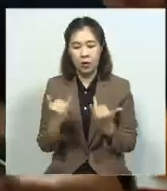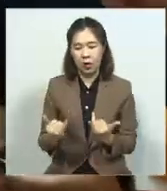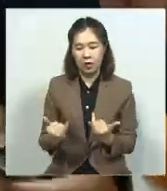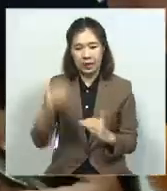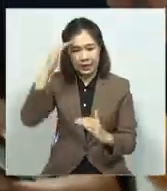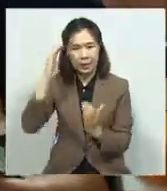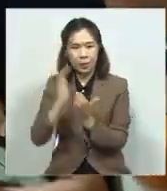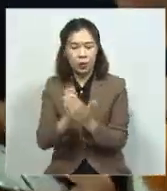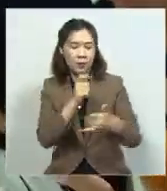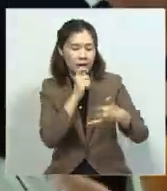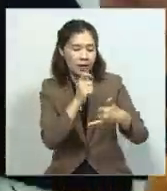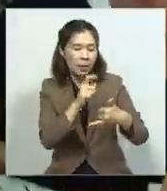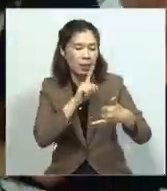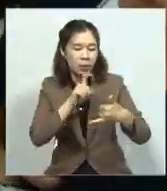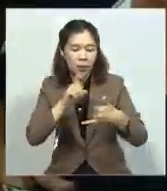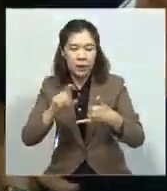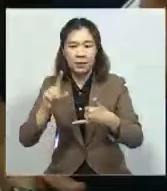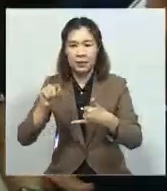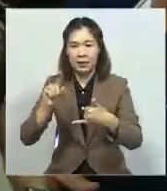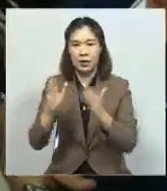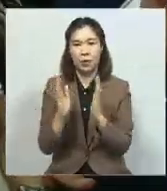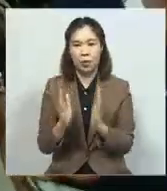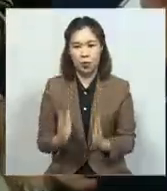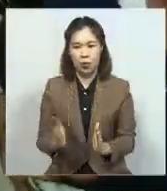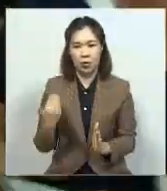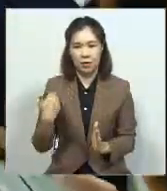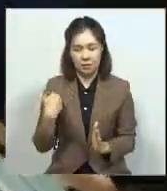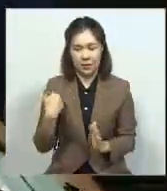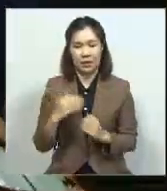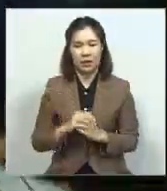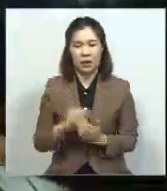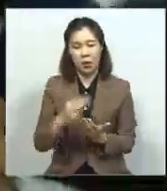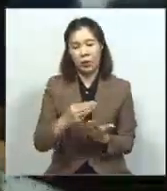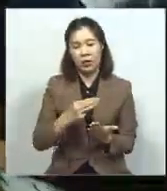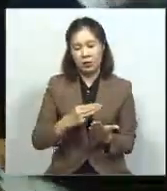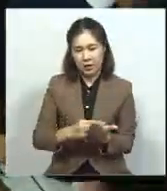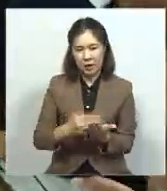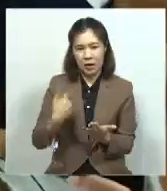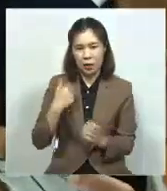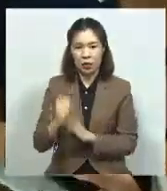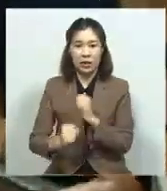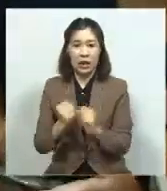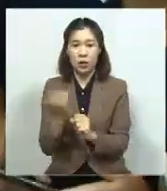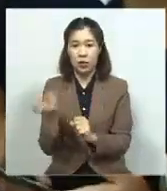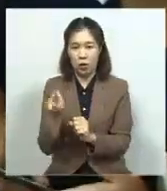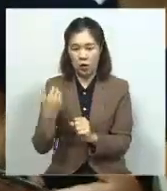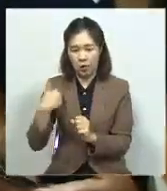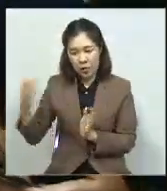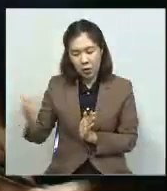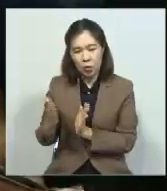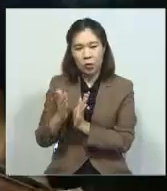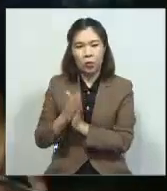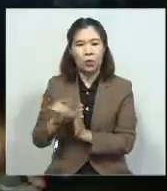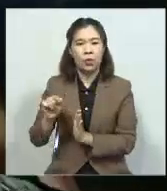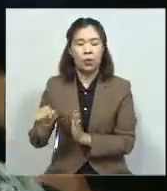ลังสอบปากคำผู้ต้องหา20คนเว้นเด็กและเยาวชนที่จะต้องมีสหวิชาชีพและอัยการมาร่วมสอบสวนด้วยเบื้องต้นผู้ต้องหา